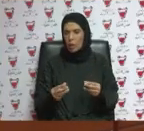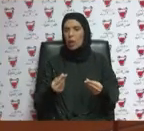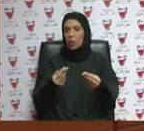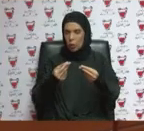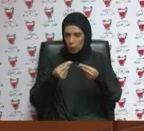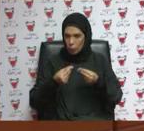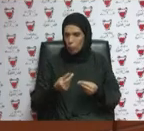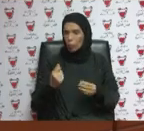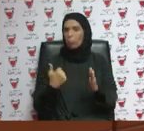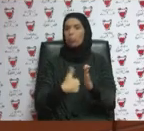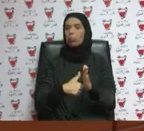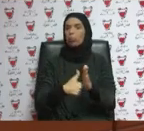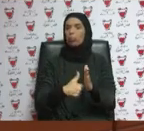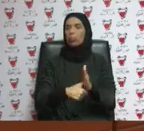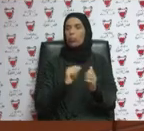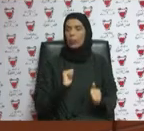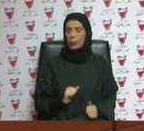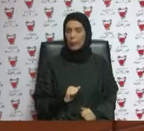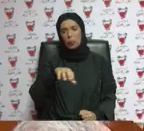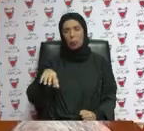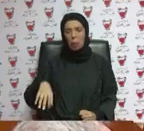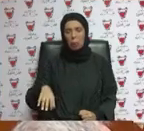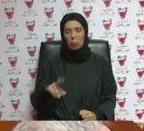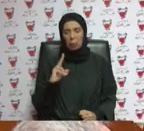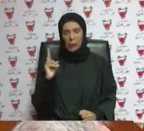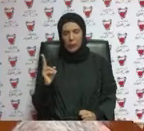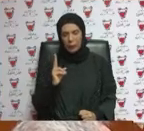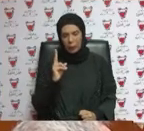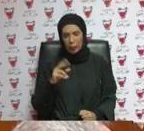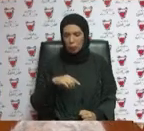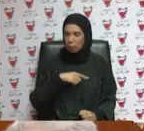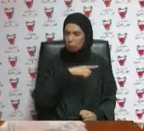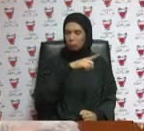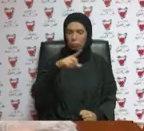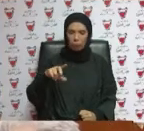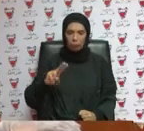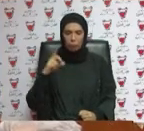أخرى. شوفوا الدول الأخرى سواء اللي حوالينا